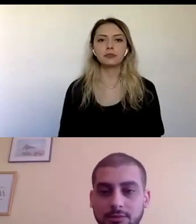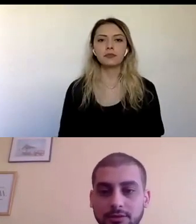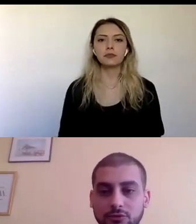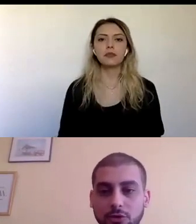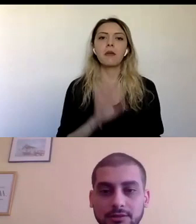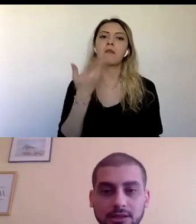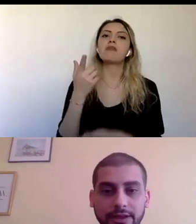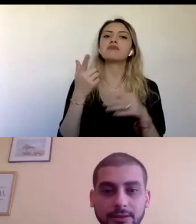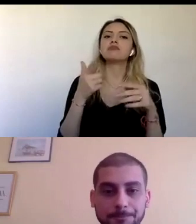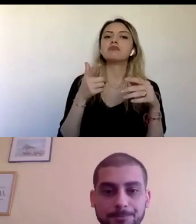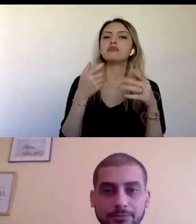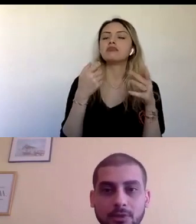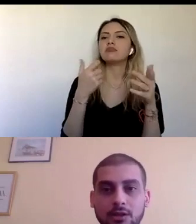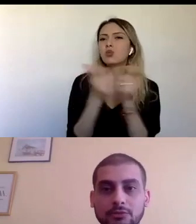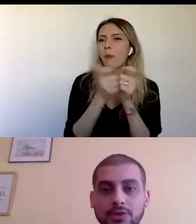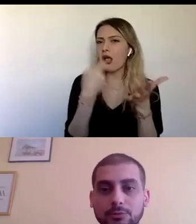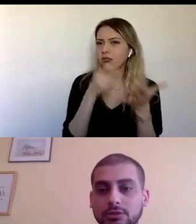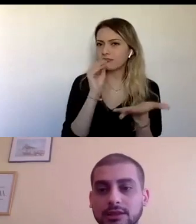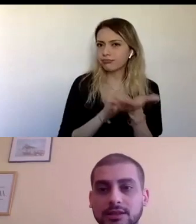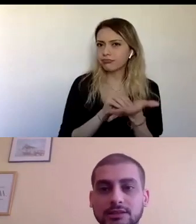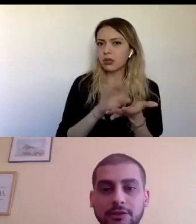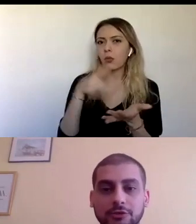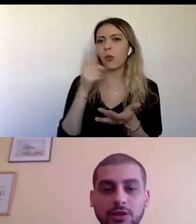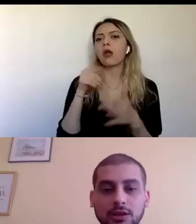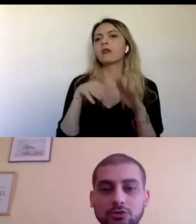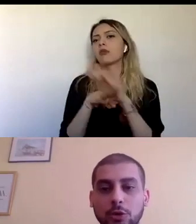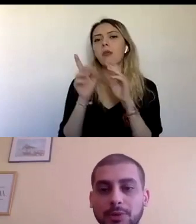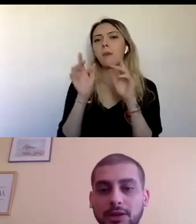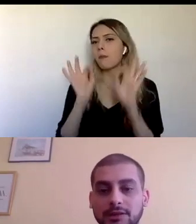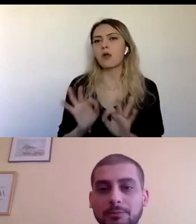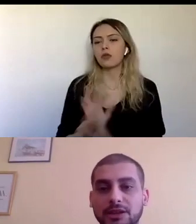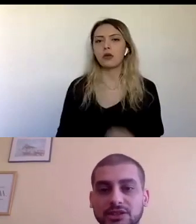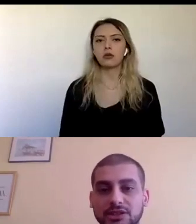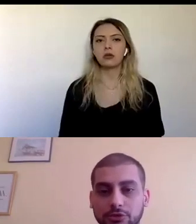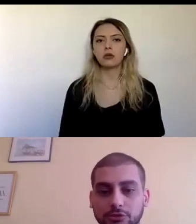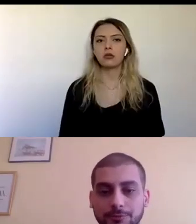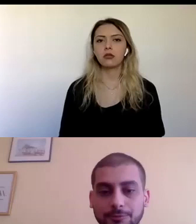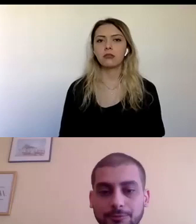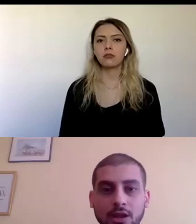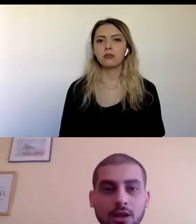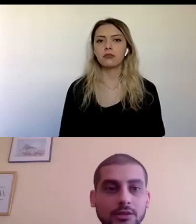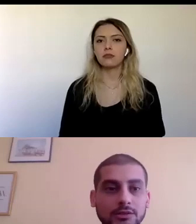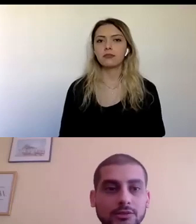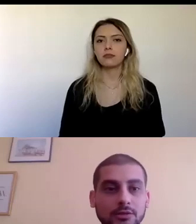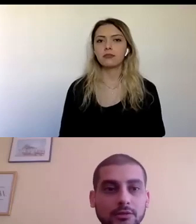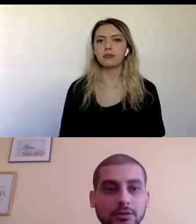Etkiniz diye bir toplantı adı verdim. Ve bu gittikten sonra toplantıyı başlatabiliyorsunuz.